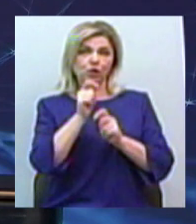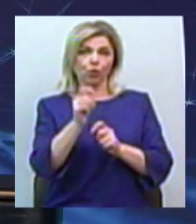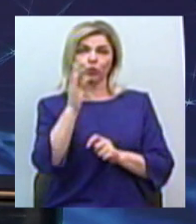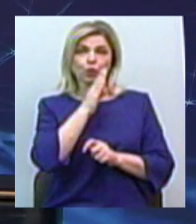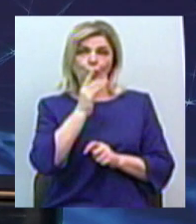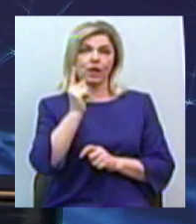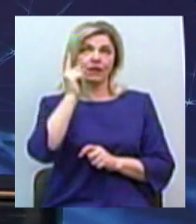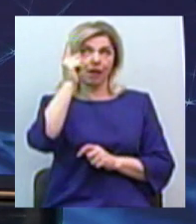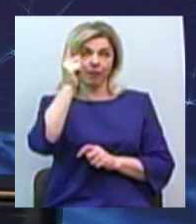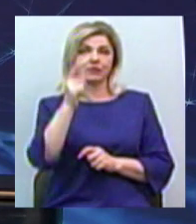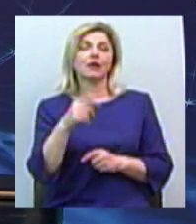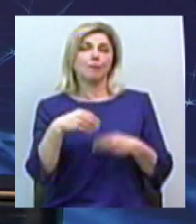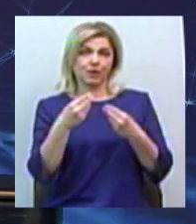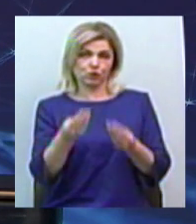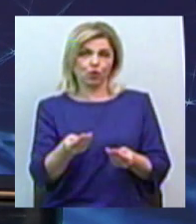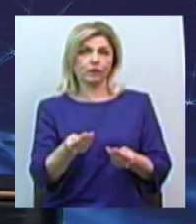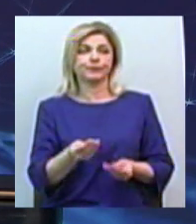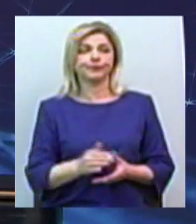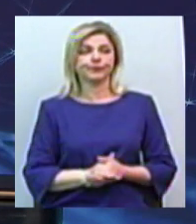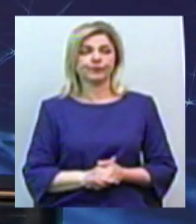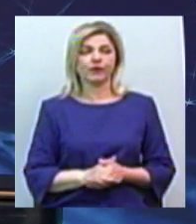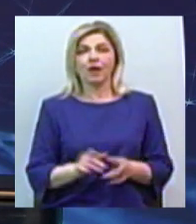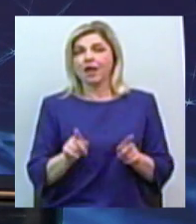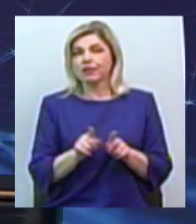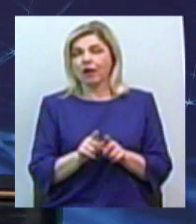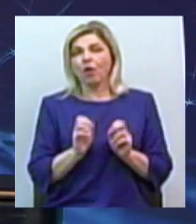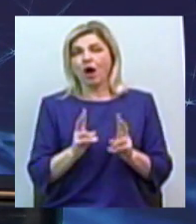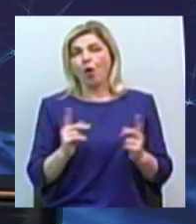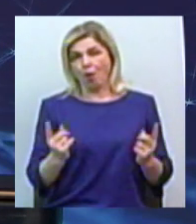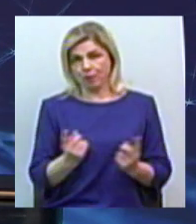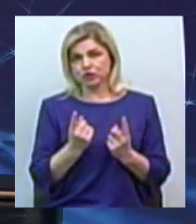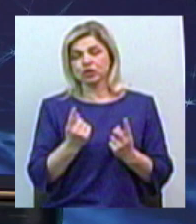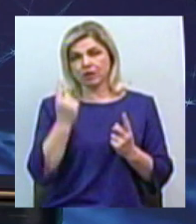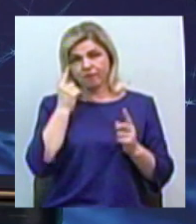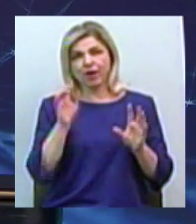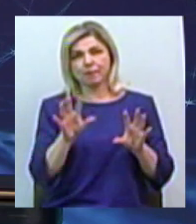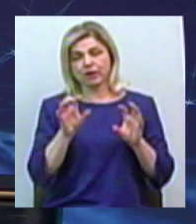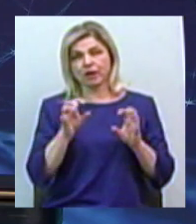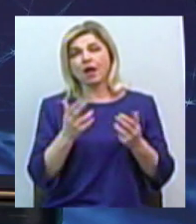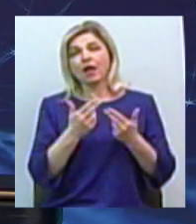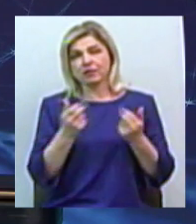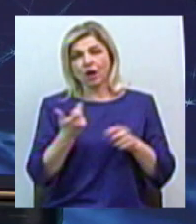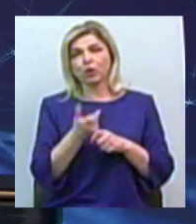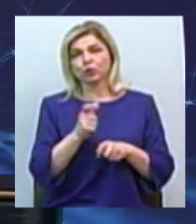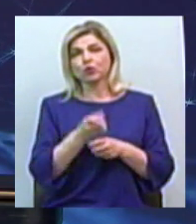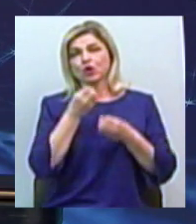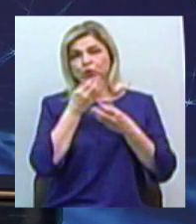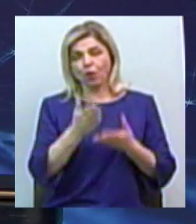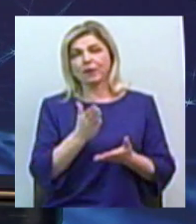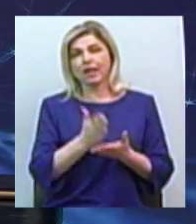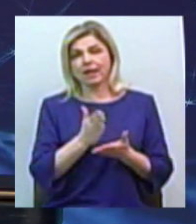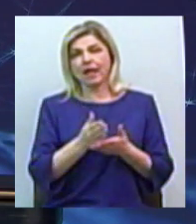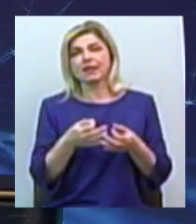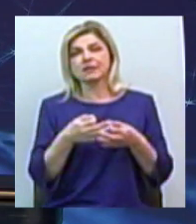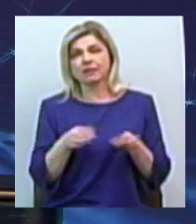прийшов. Це як щось таке звичайне сприйнялося. Да, дуже добре, ми є незалежними, але ми